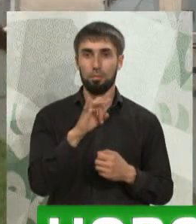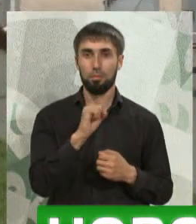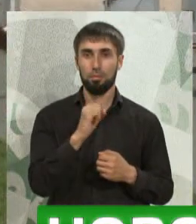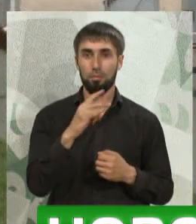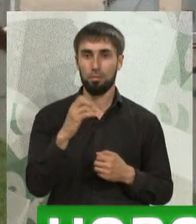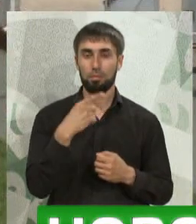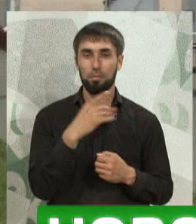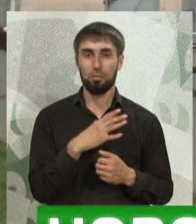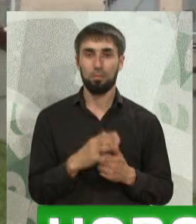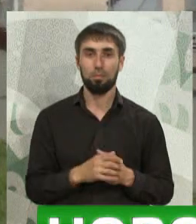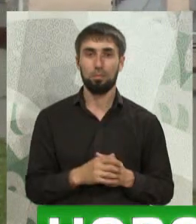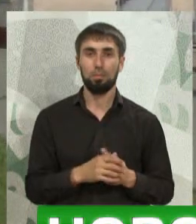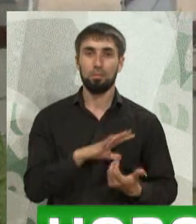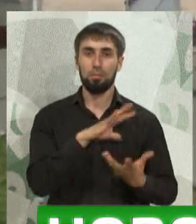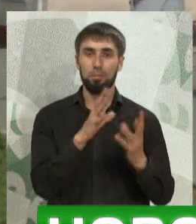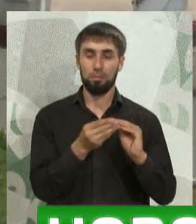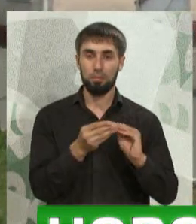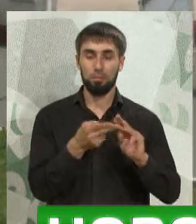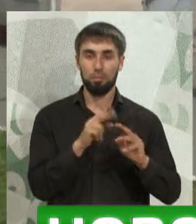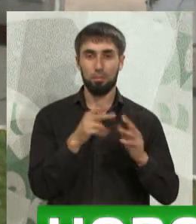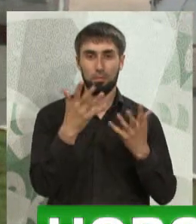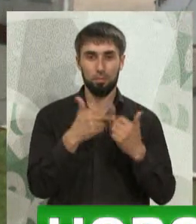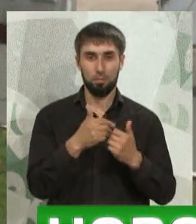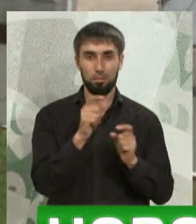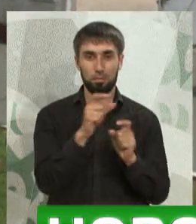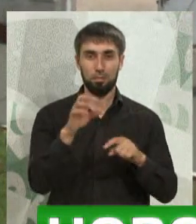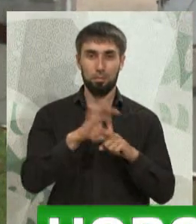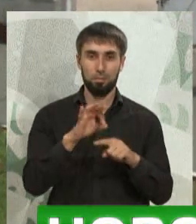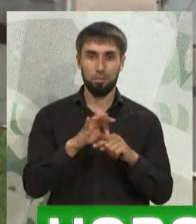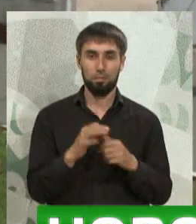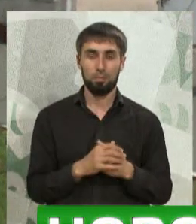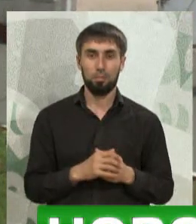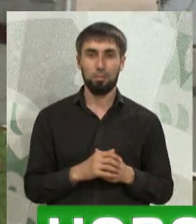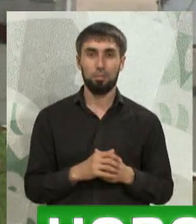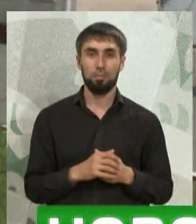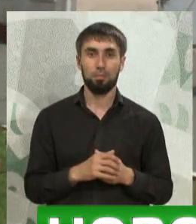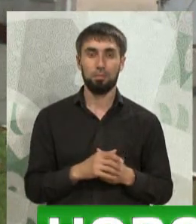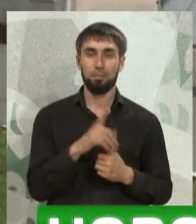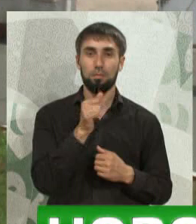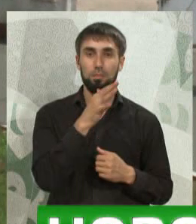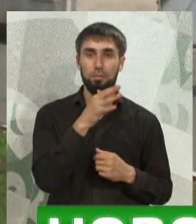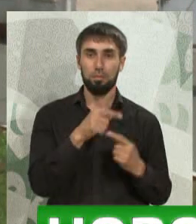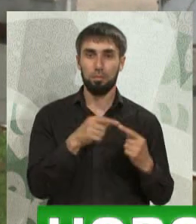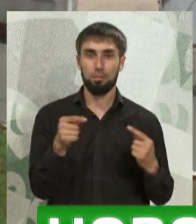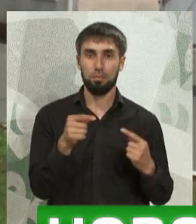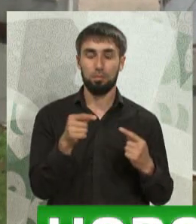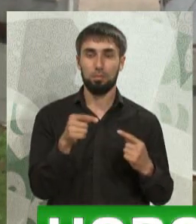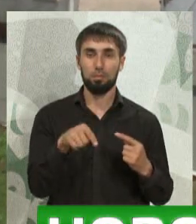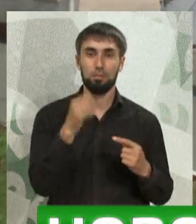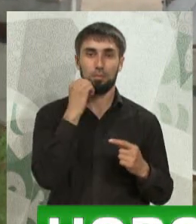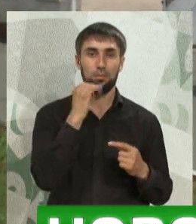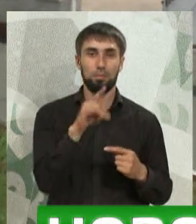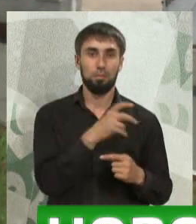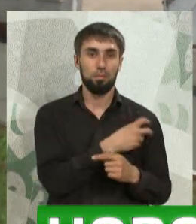этом. Количество пациентов, наблюдающихся, переболевших, то есть за время нахождения здесь